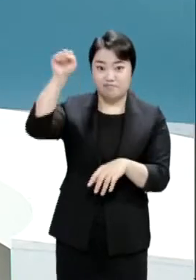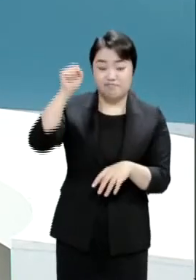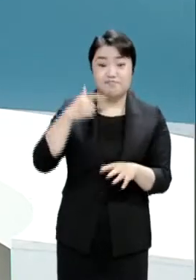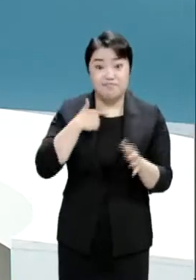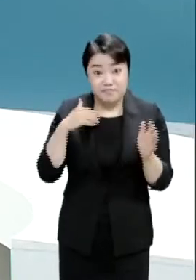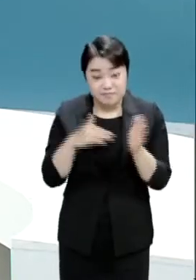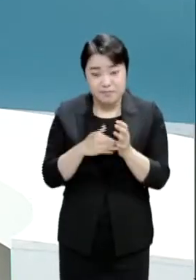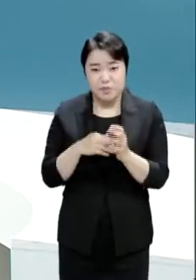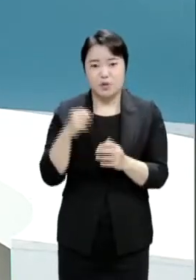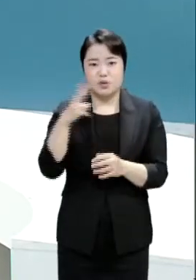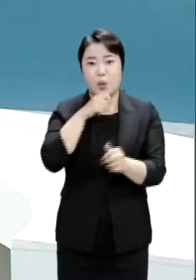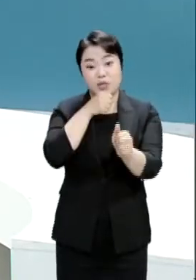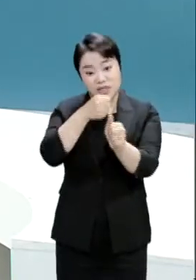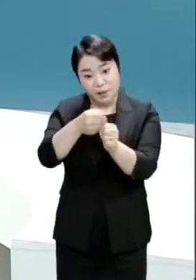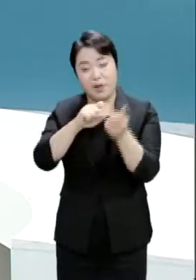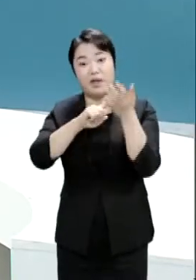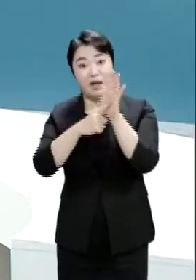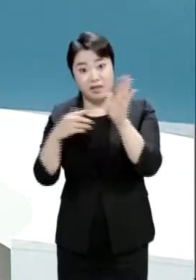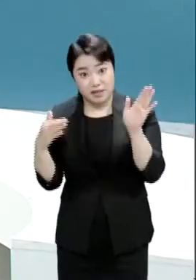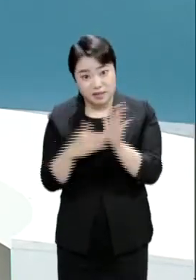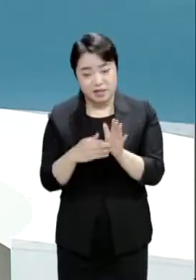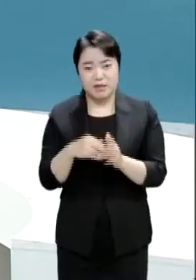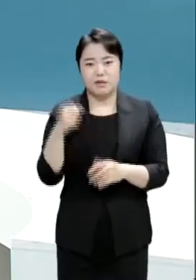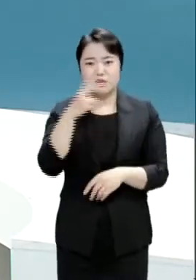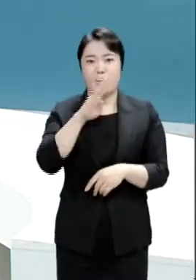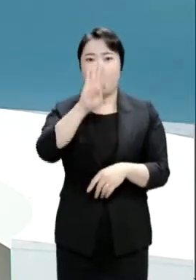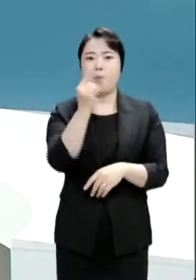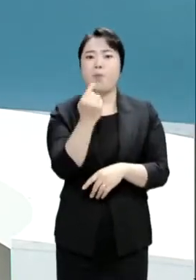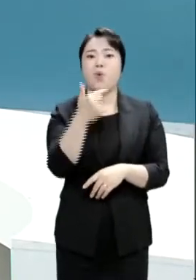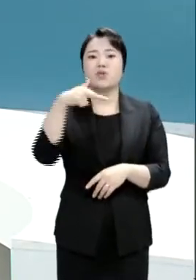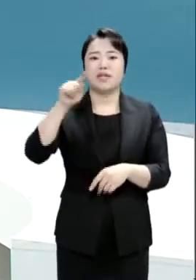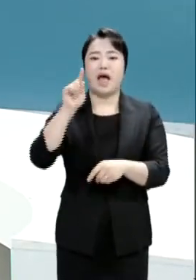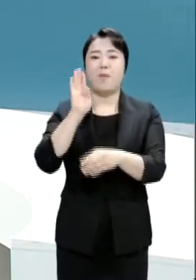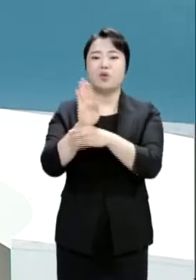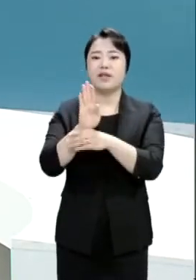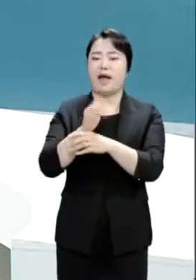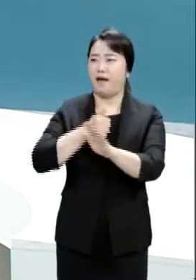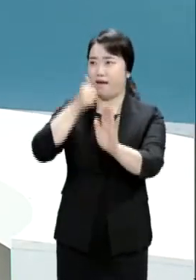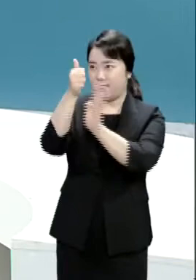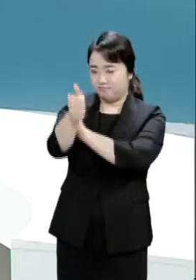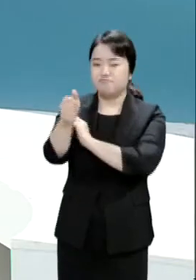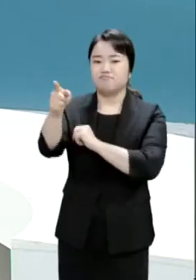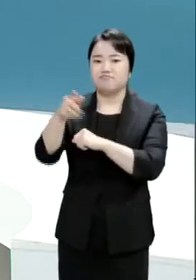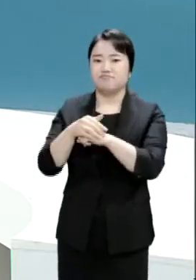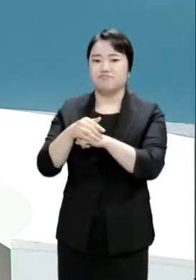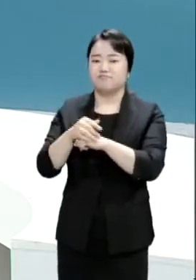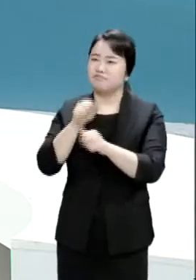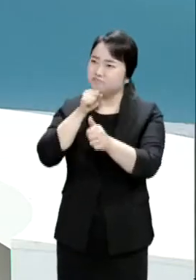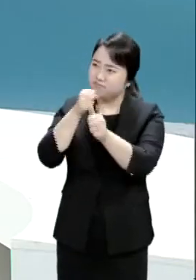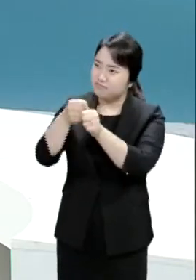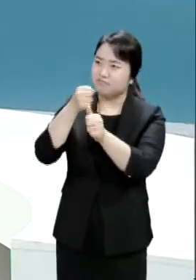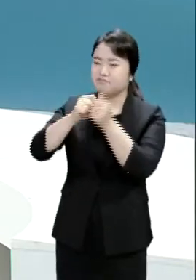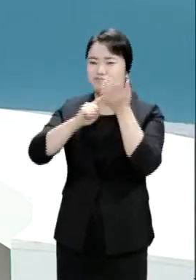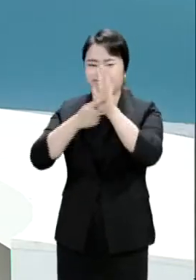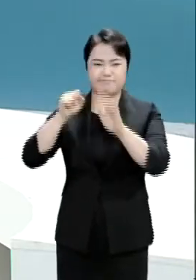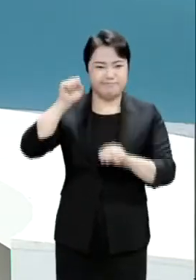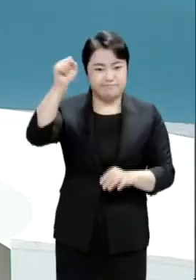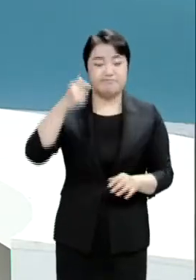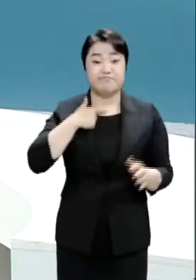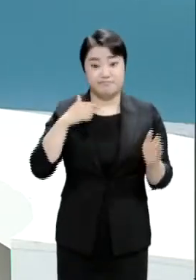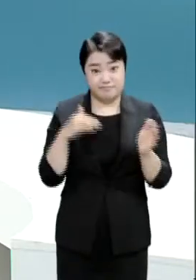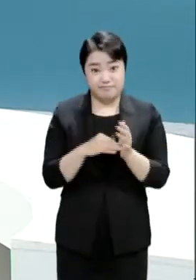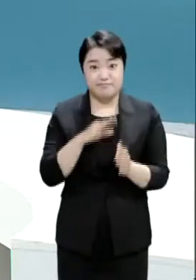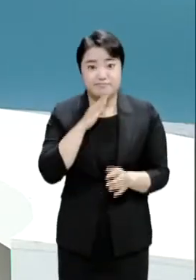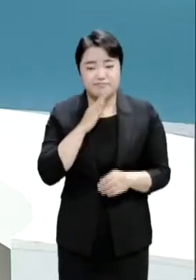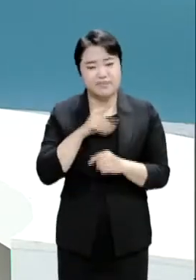하고 또 기자회견을 가졌고요. 또 본사까지 가서 집회를 하고 또 기자회견도 가졌습니다만 이 사태에